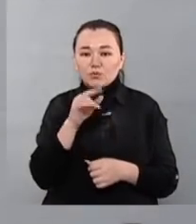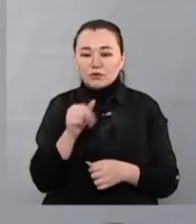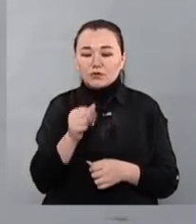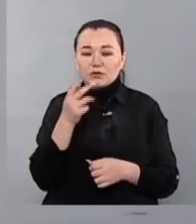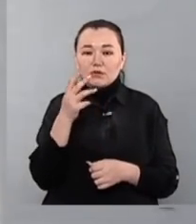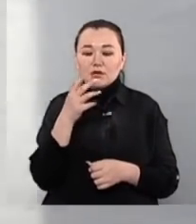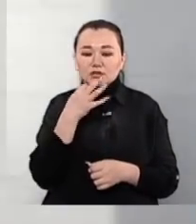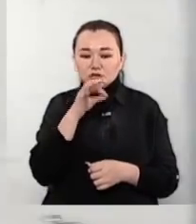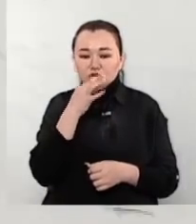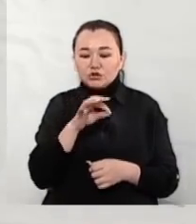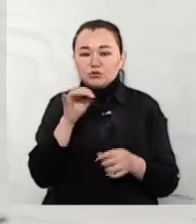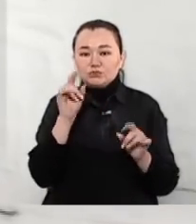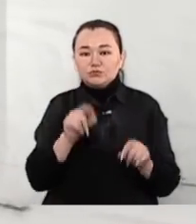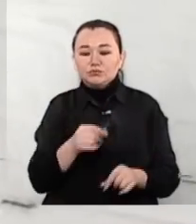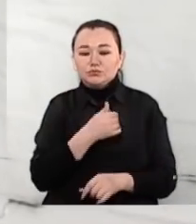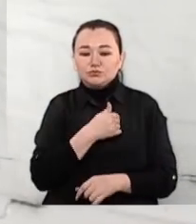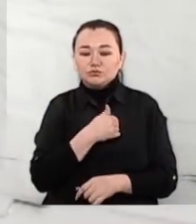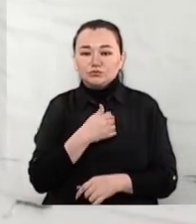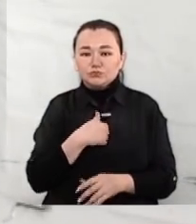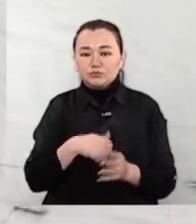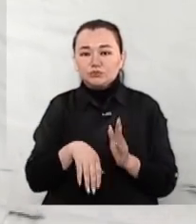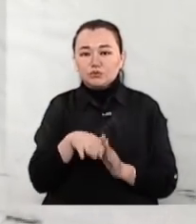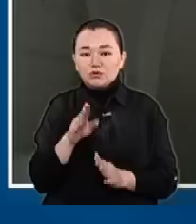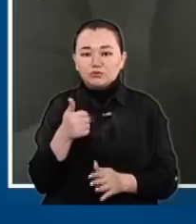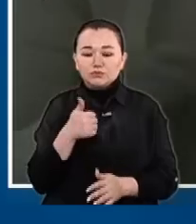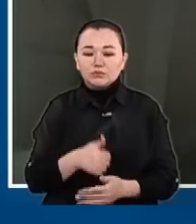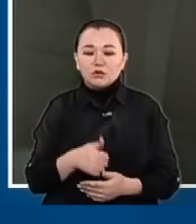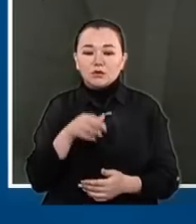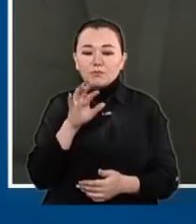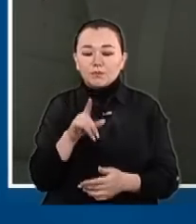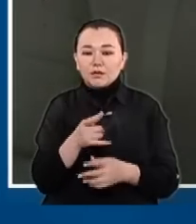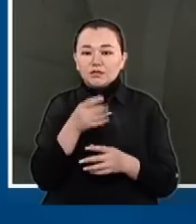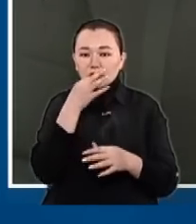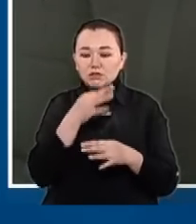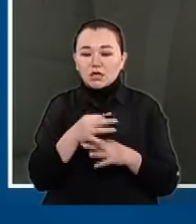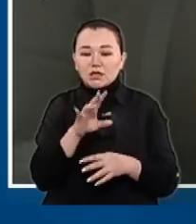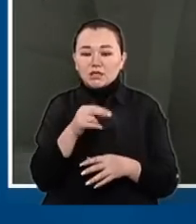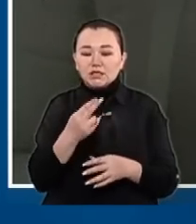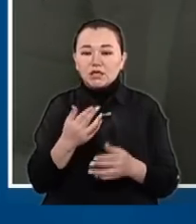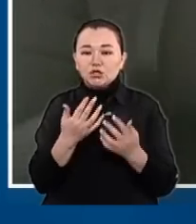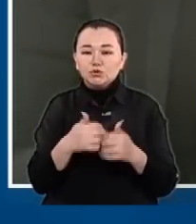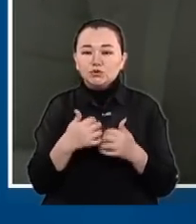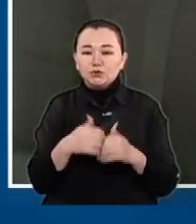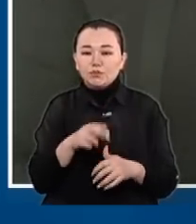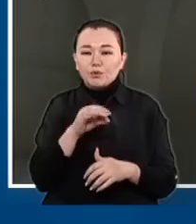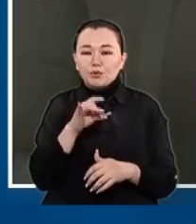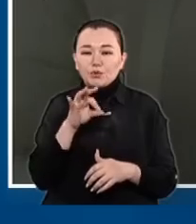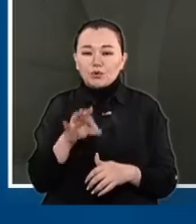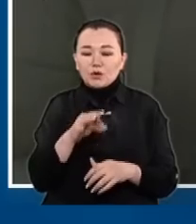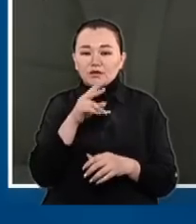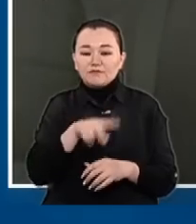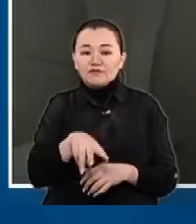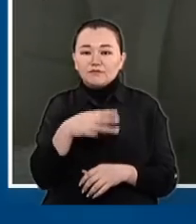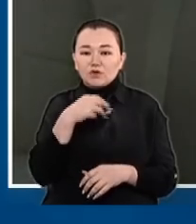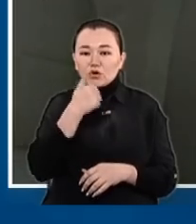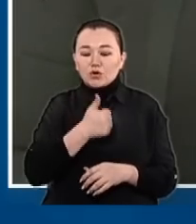да арзандаған бізге жақсы ғой. Айта кетейік, ұлттық статистика бюросының мәліметінше